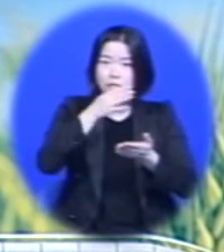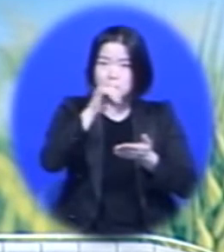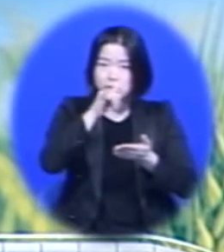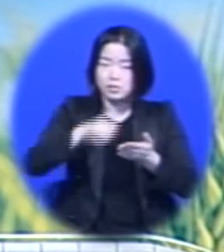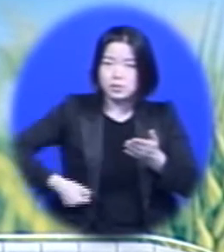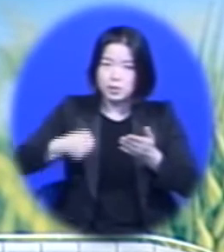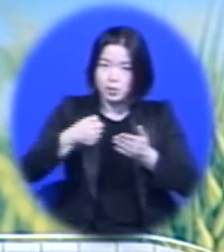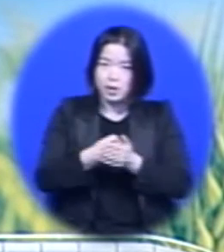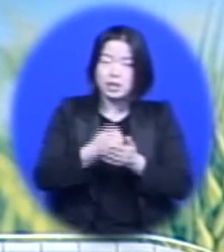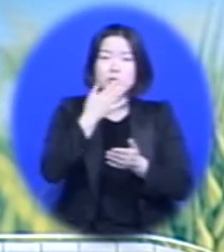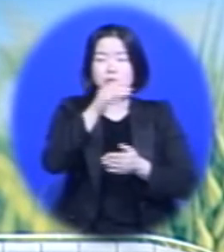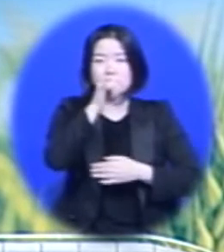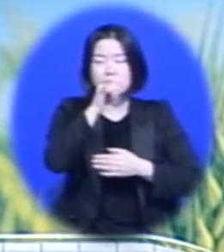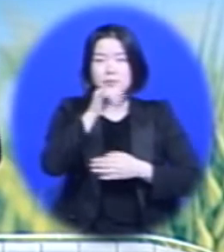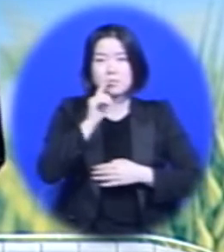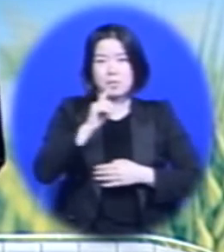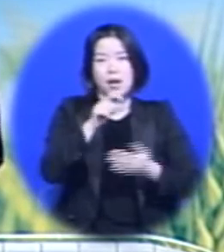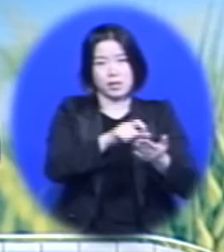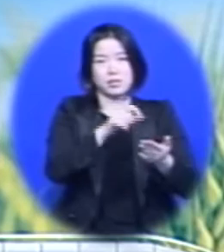하게 됐다고 하는 이야기를 했습니다.